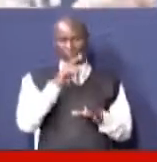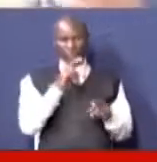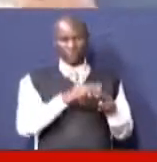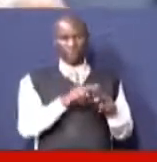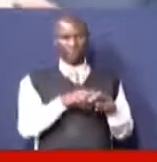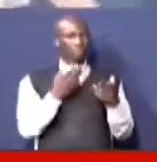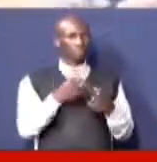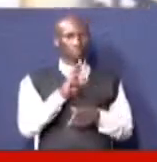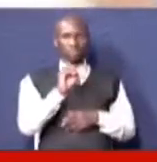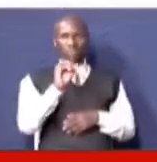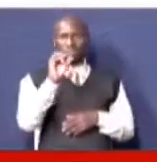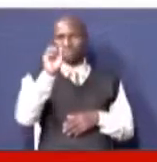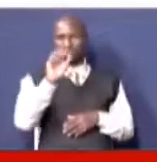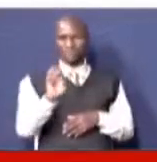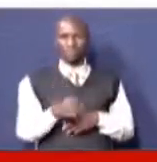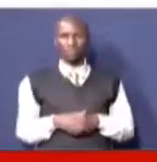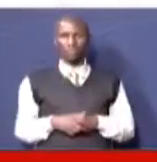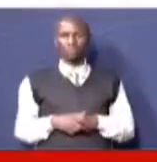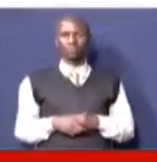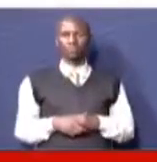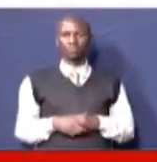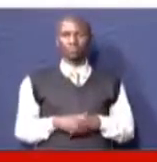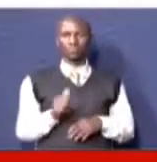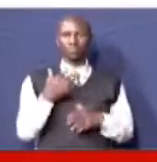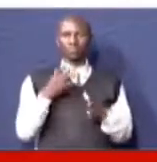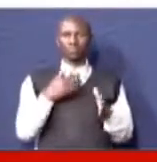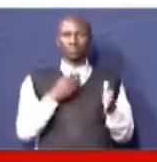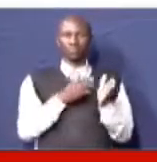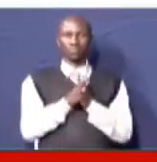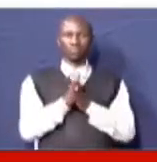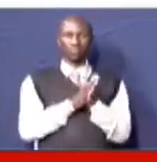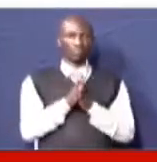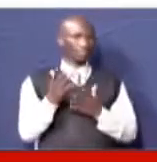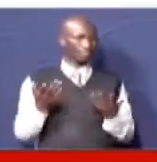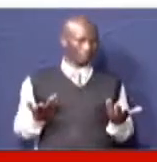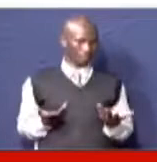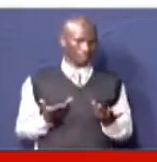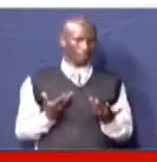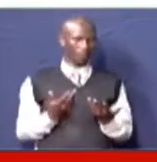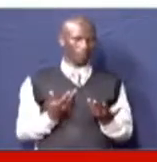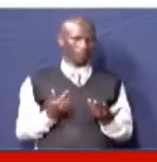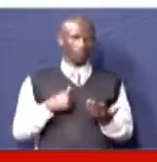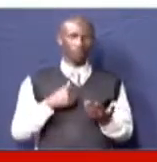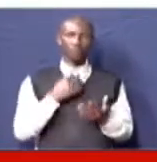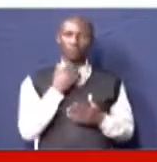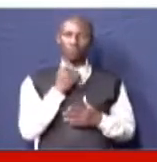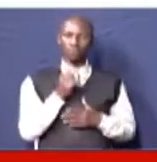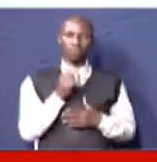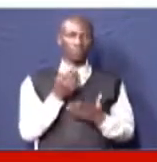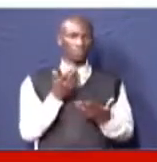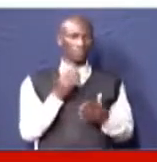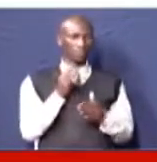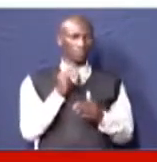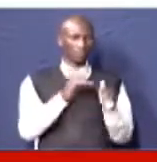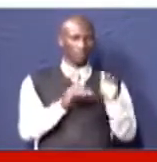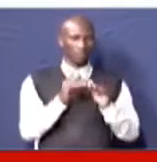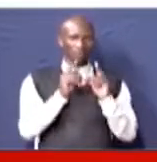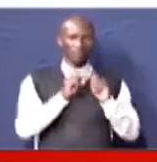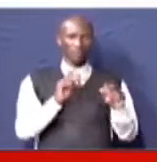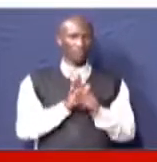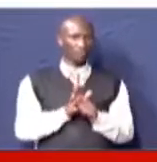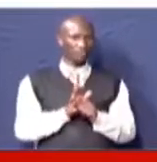Mwandu Ros Wambua. Wale ambao tunaomba kura, ningependa tuombe kura kwa njia ya